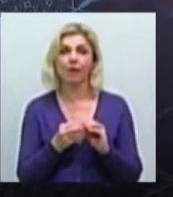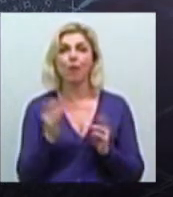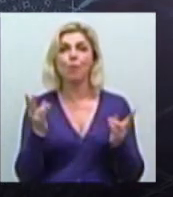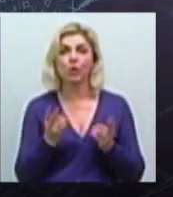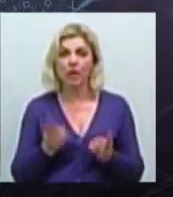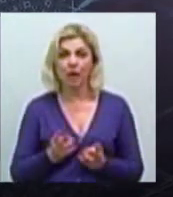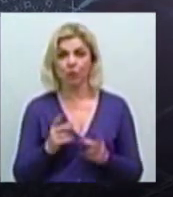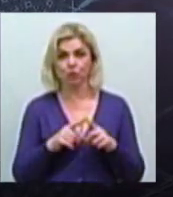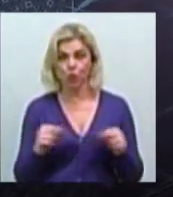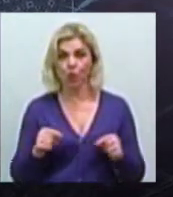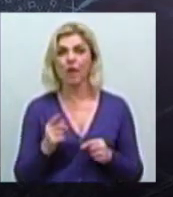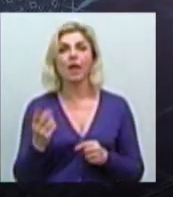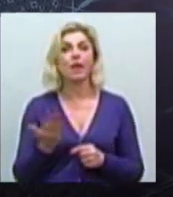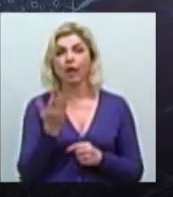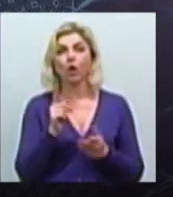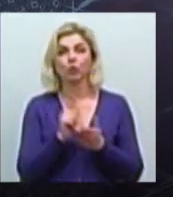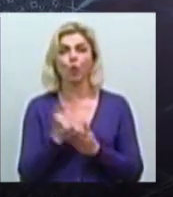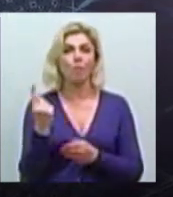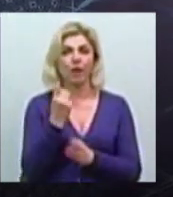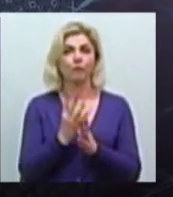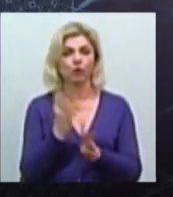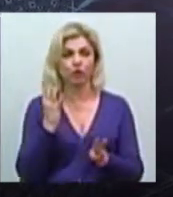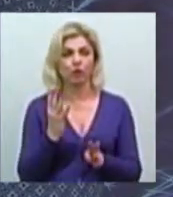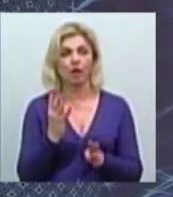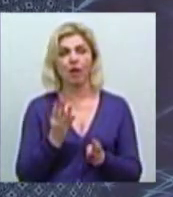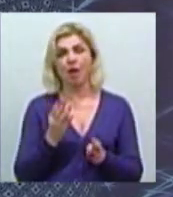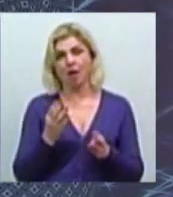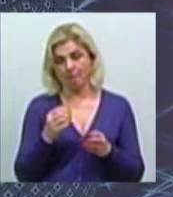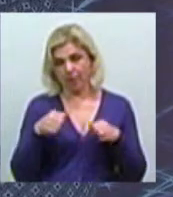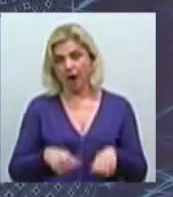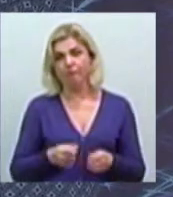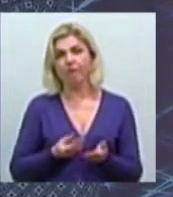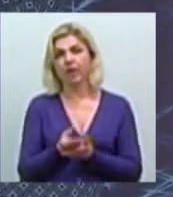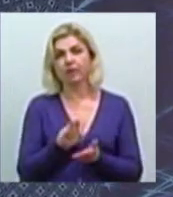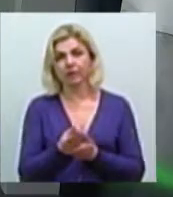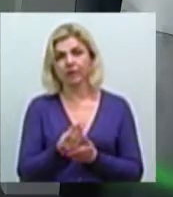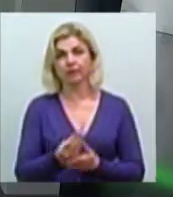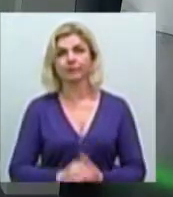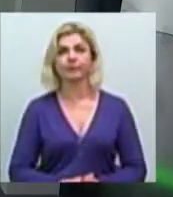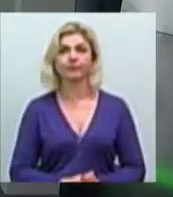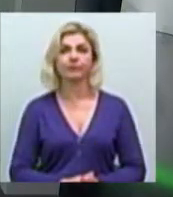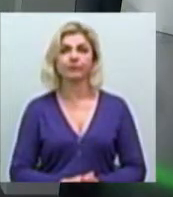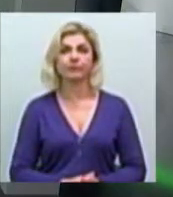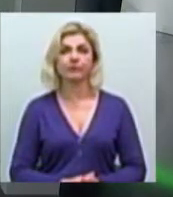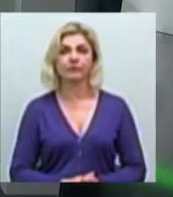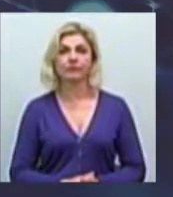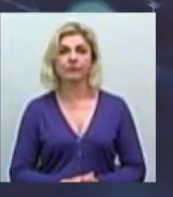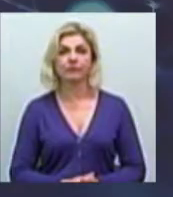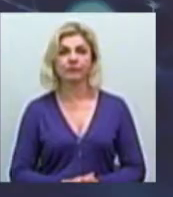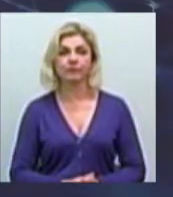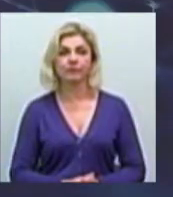потреб в школі, які мають першочергове право на фінансування за благодійні внески. Я зрозуміла.